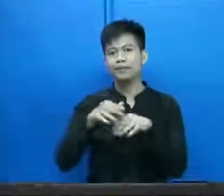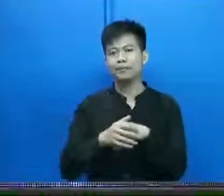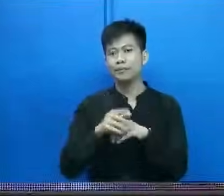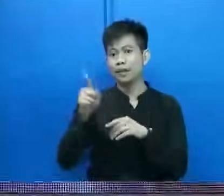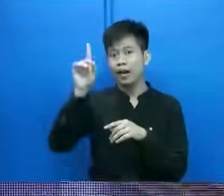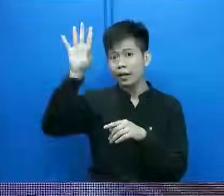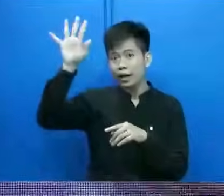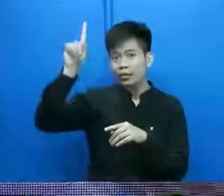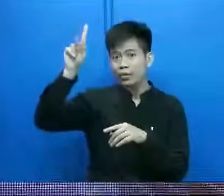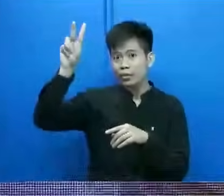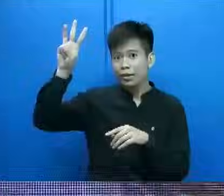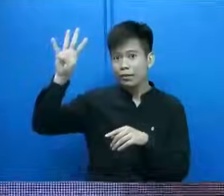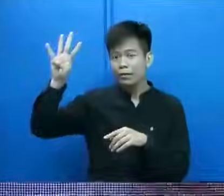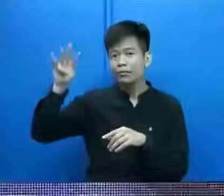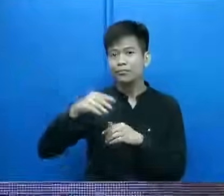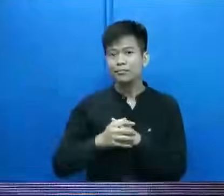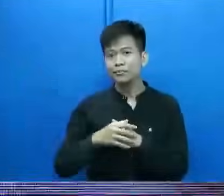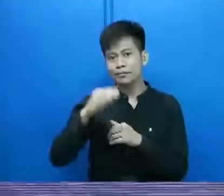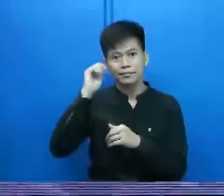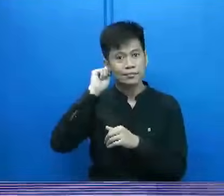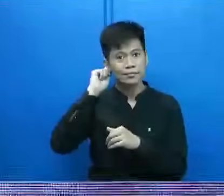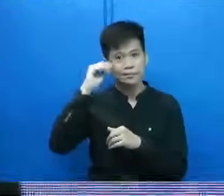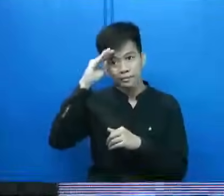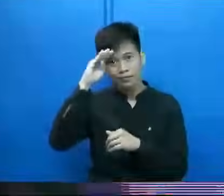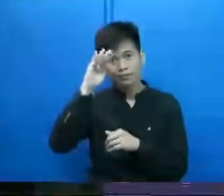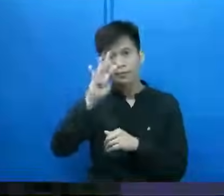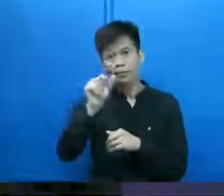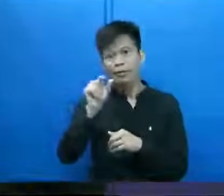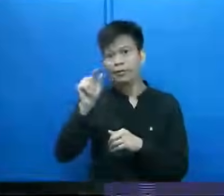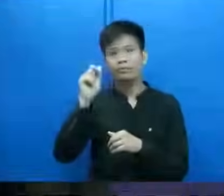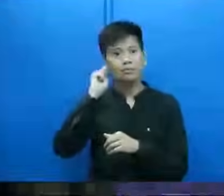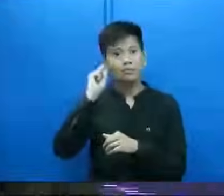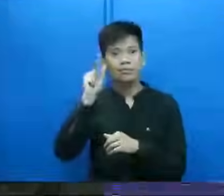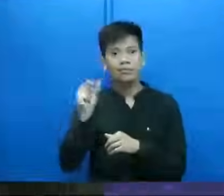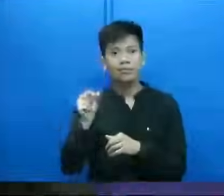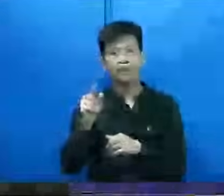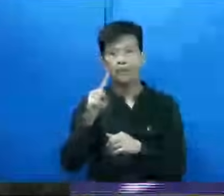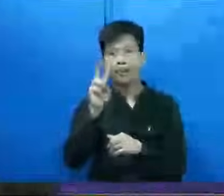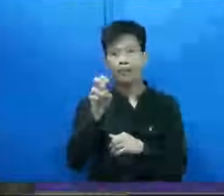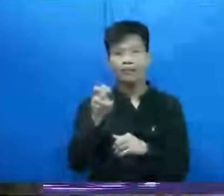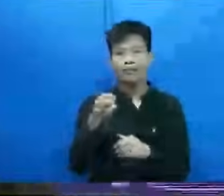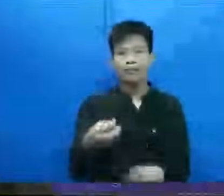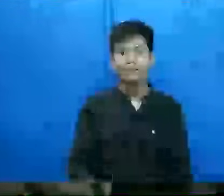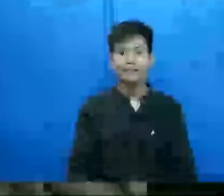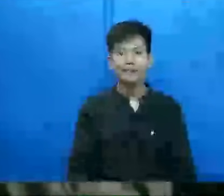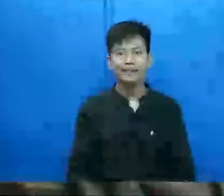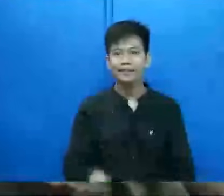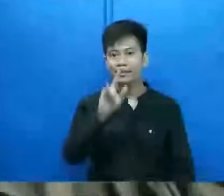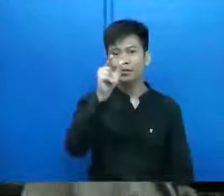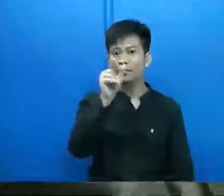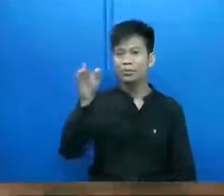2 3 4 di sana ya. Akhwat 4 orang, ikhwan 1 orang, satu lagi antum. Ya. Satu juz.